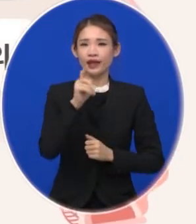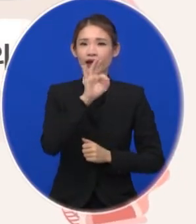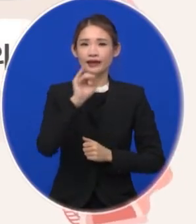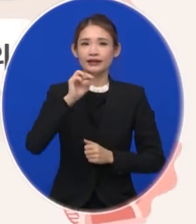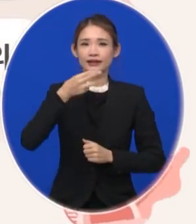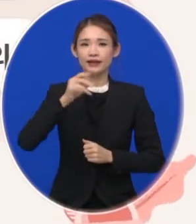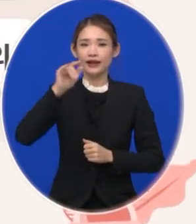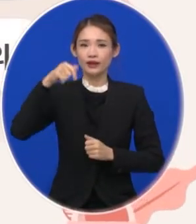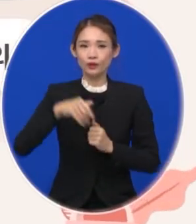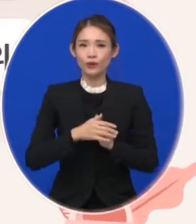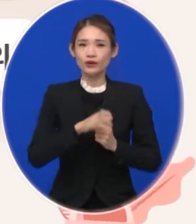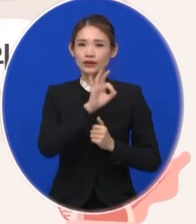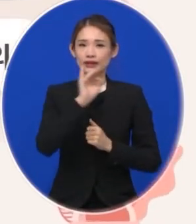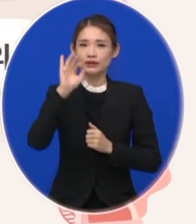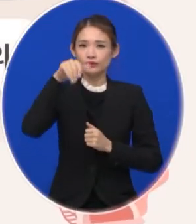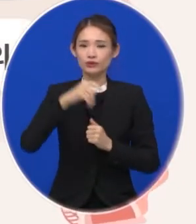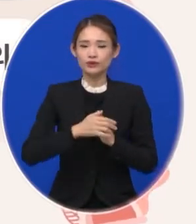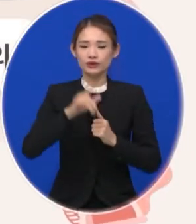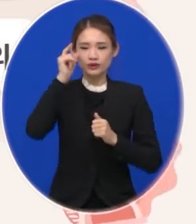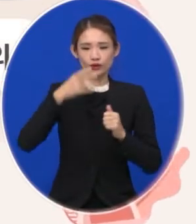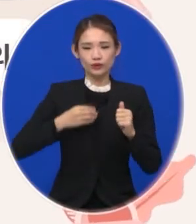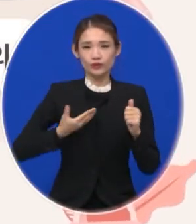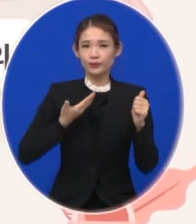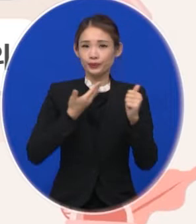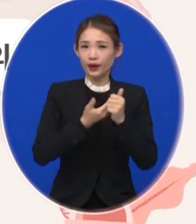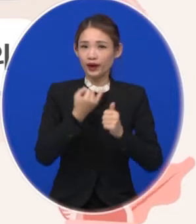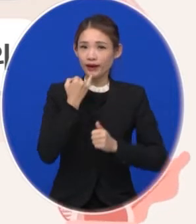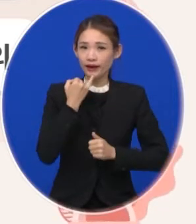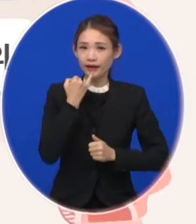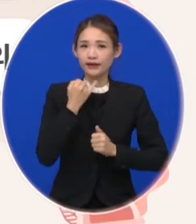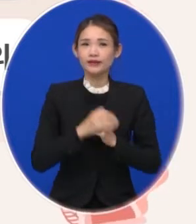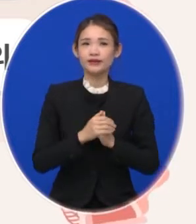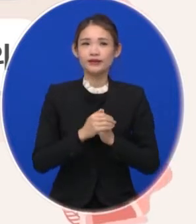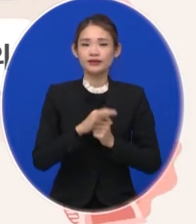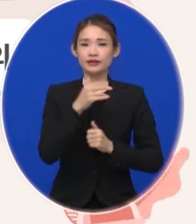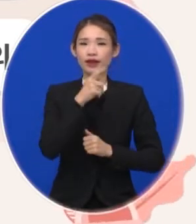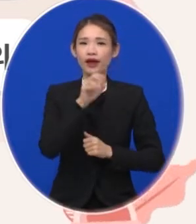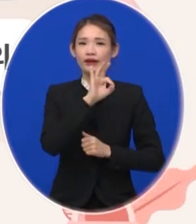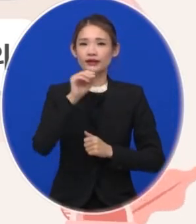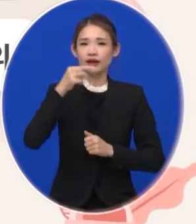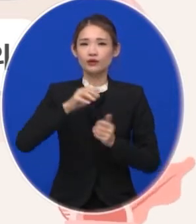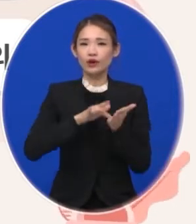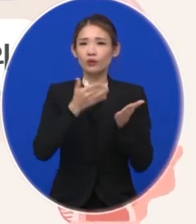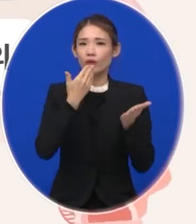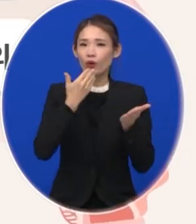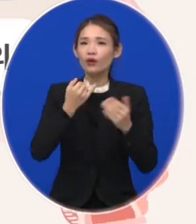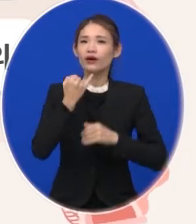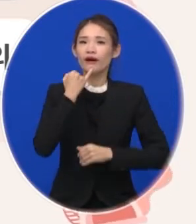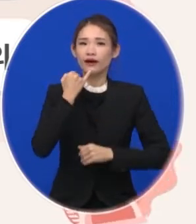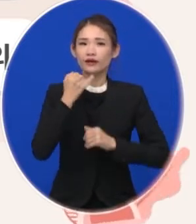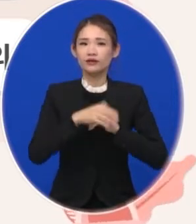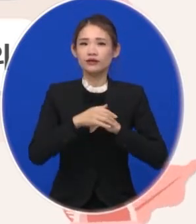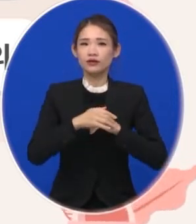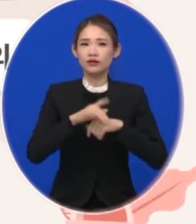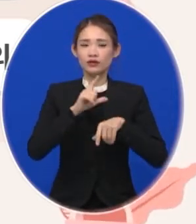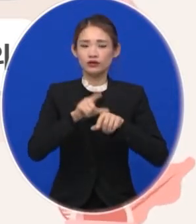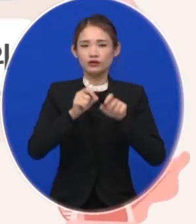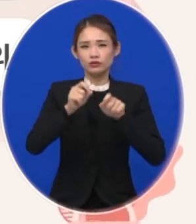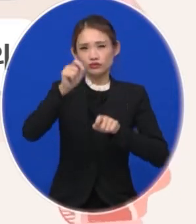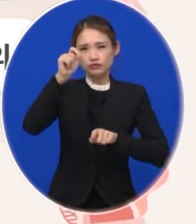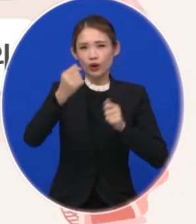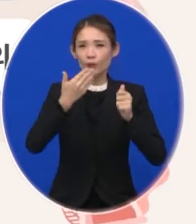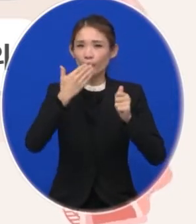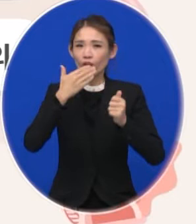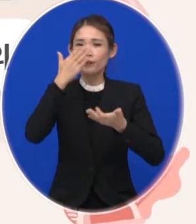타이레놀과 이부프로펜 복용 후 바로 수유가 가능합니다. 타이레놀은 복용은 가능하지만 고용량 장기